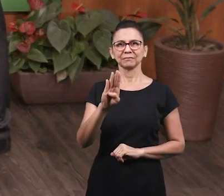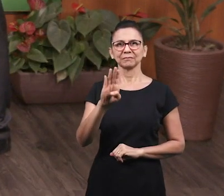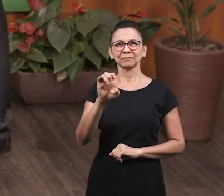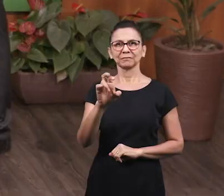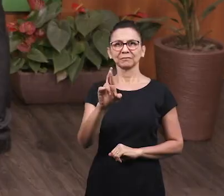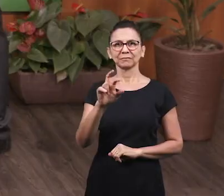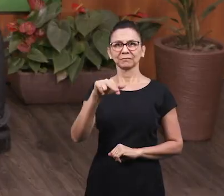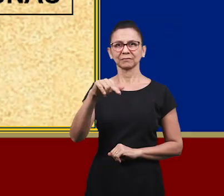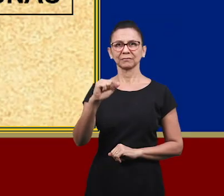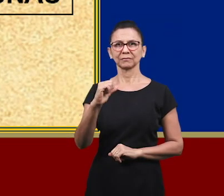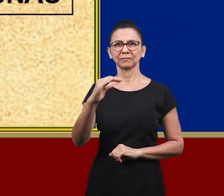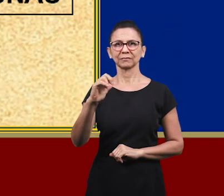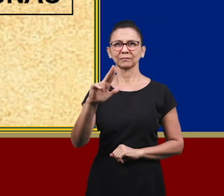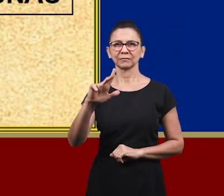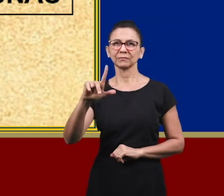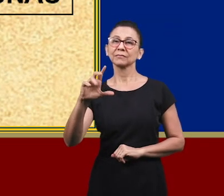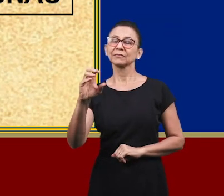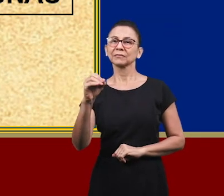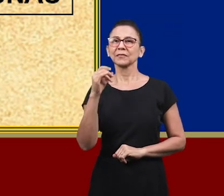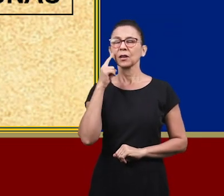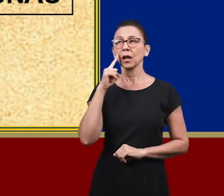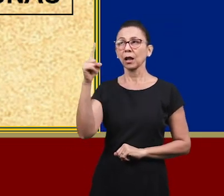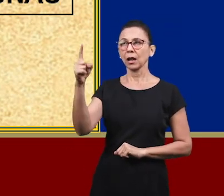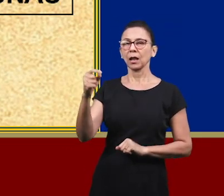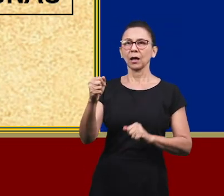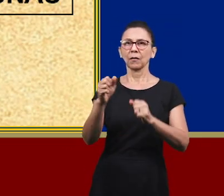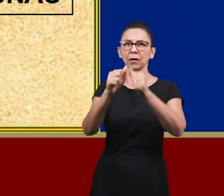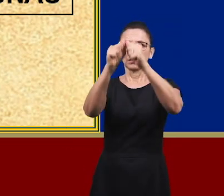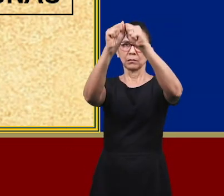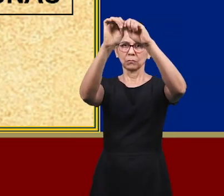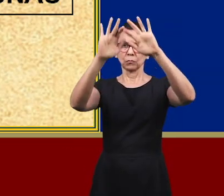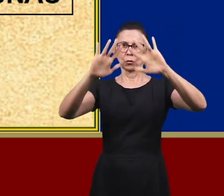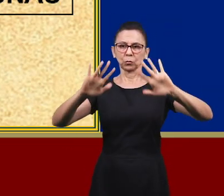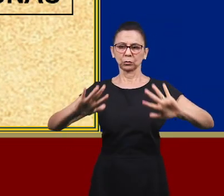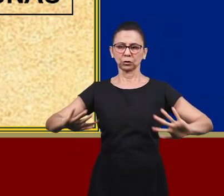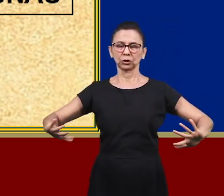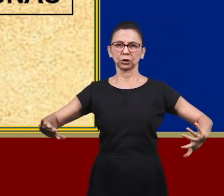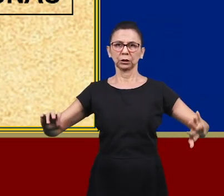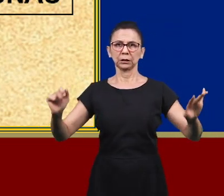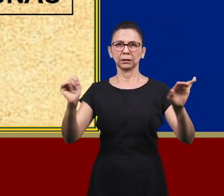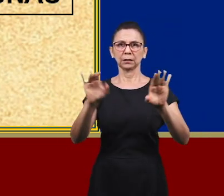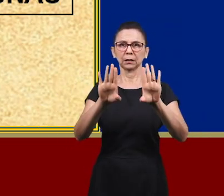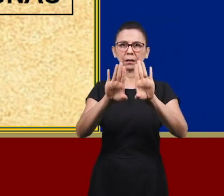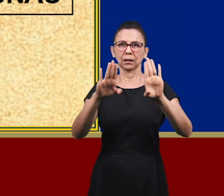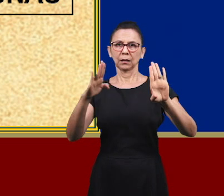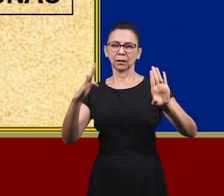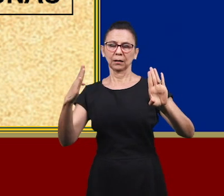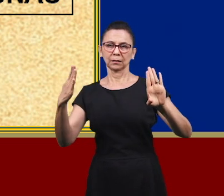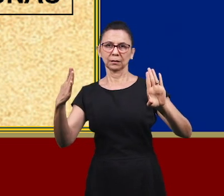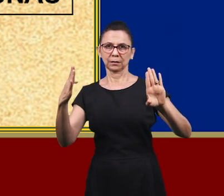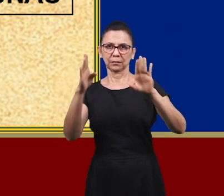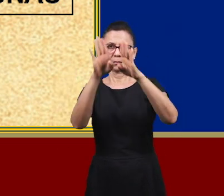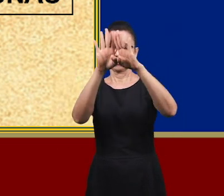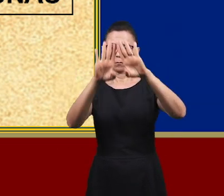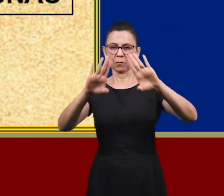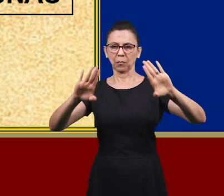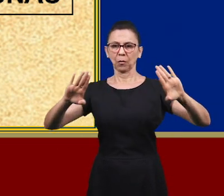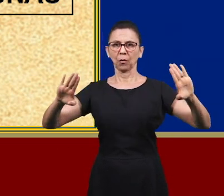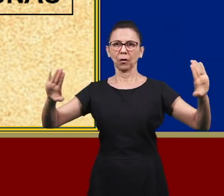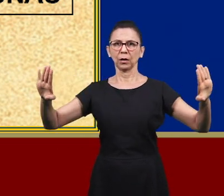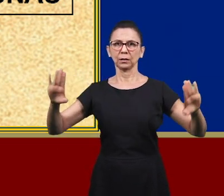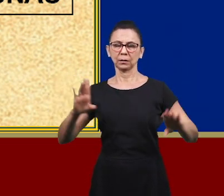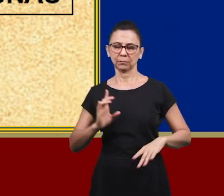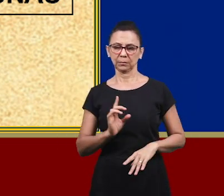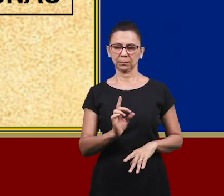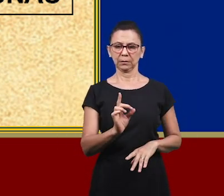les cortines, enfin les rideaux, la partie, la porte, l'autel de